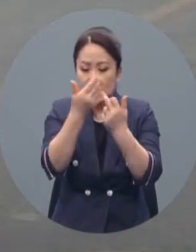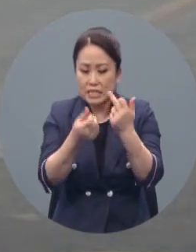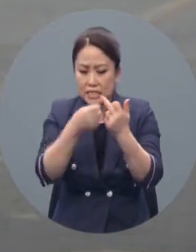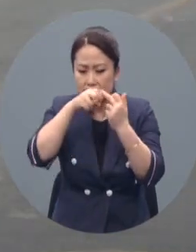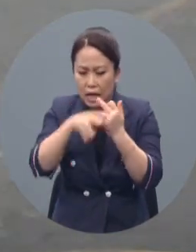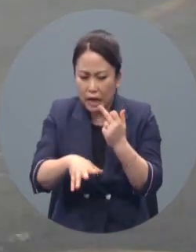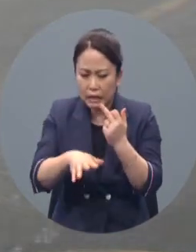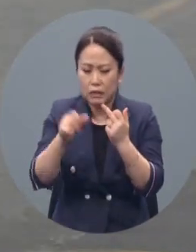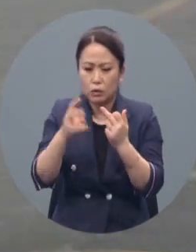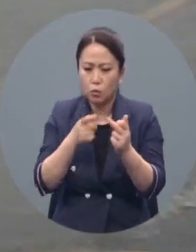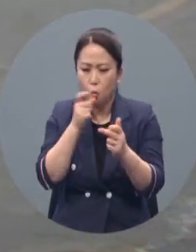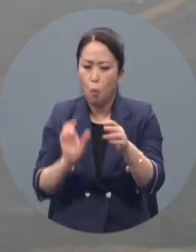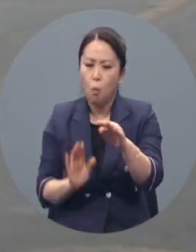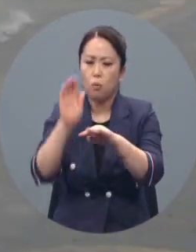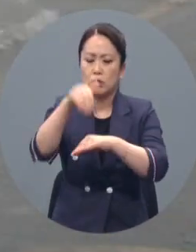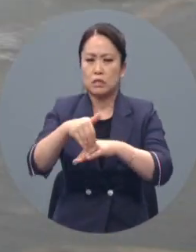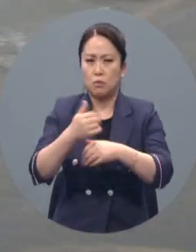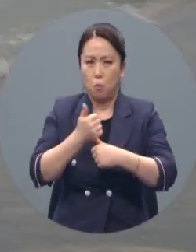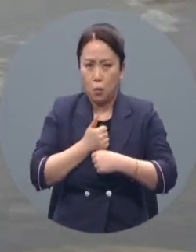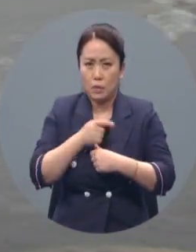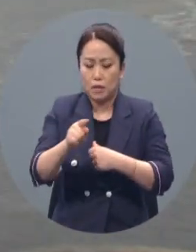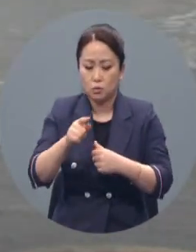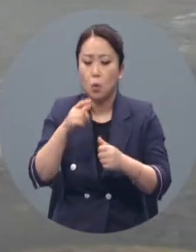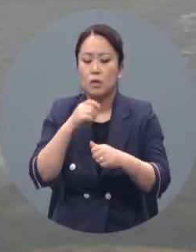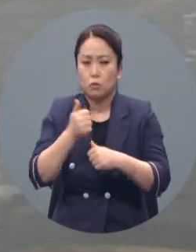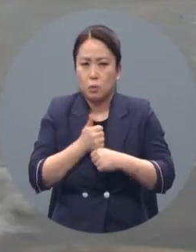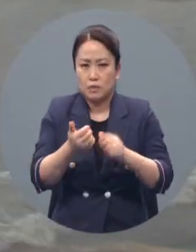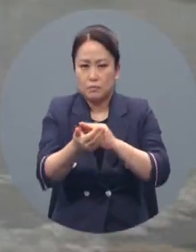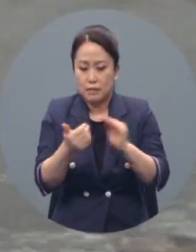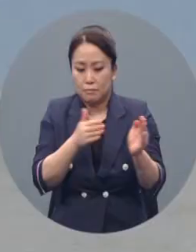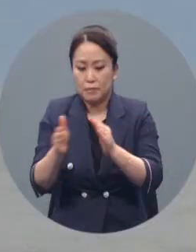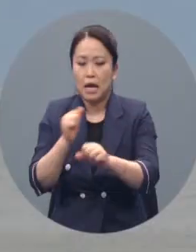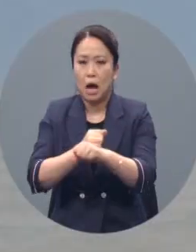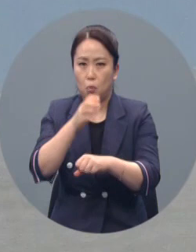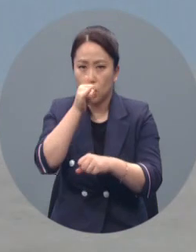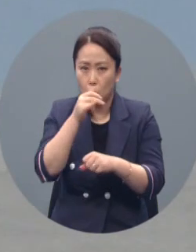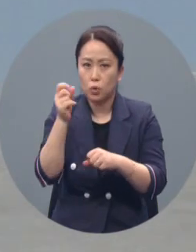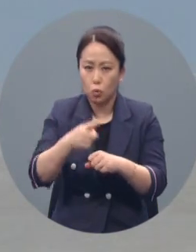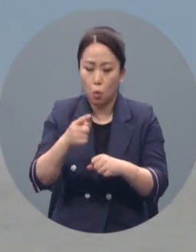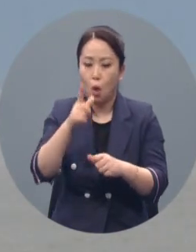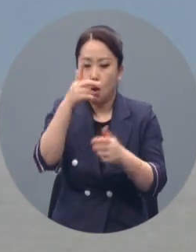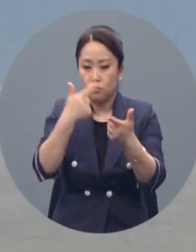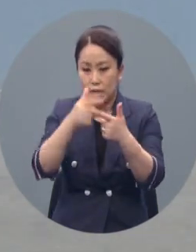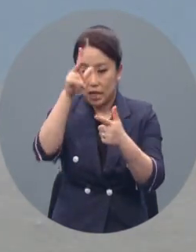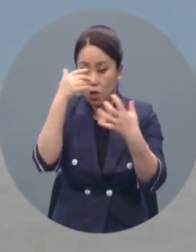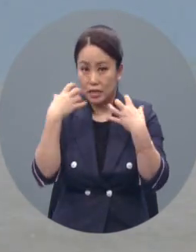상황을 점검하고 있습니다. 부산경찰청도 112 재난상황실을